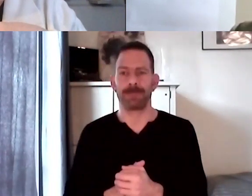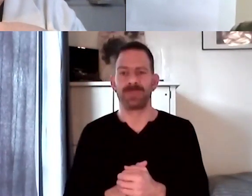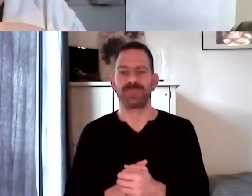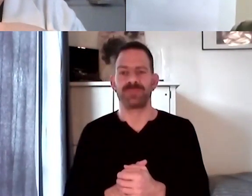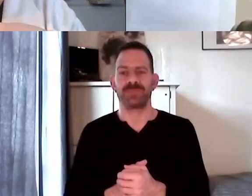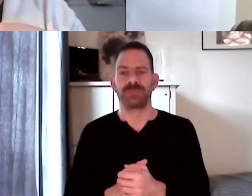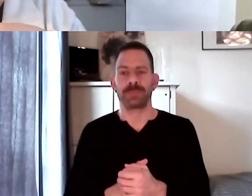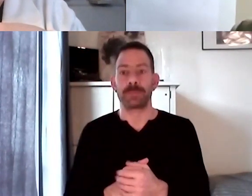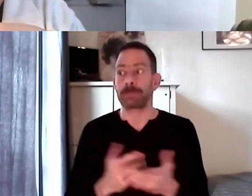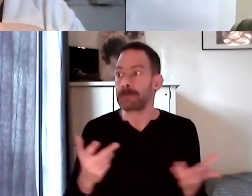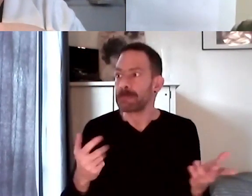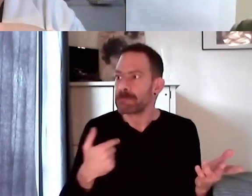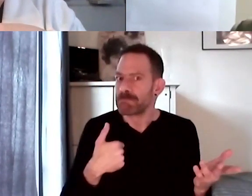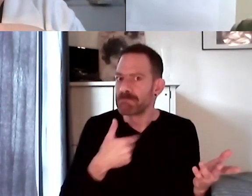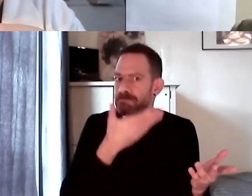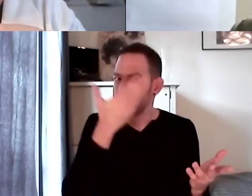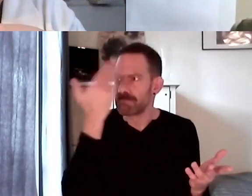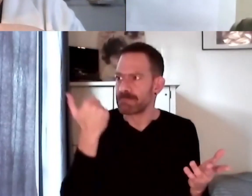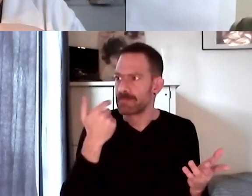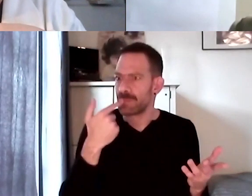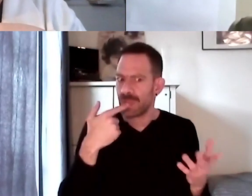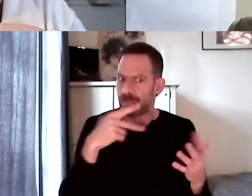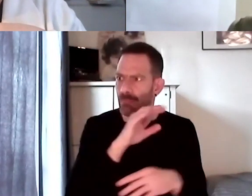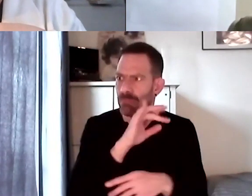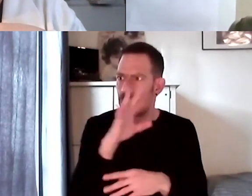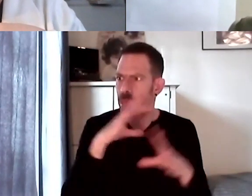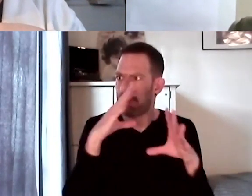Je ne sais pas. C'est l'abréviation de quoi?